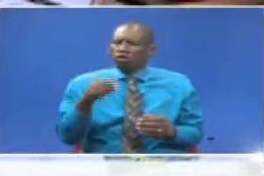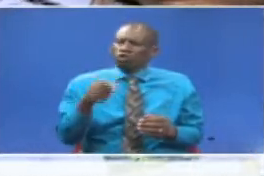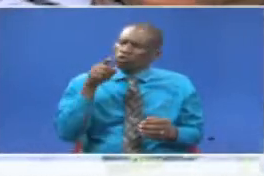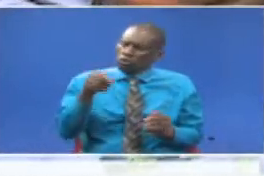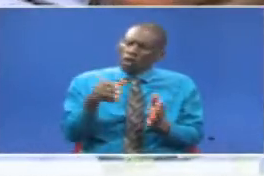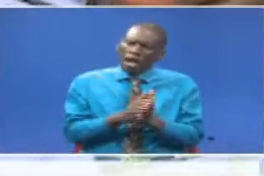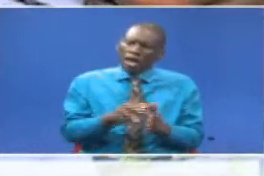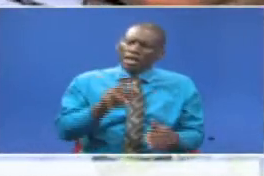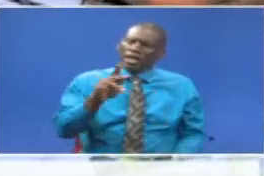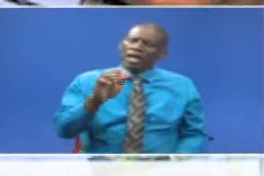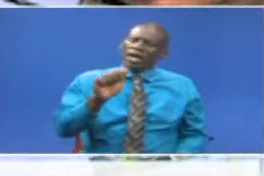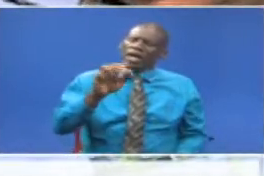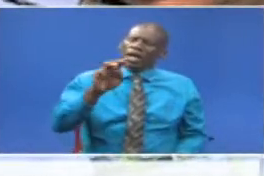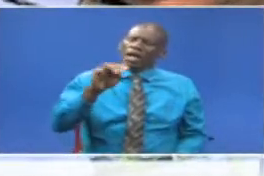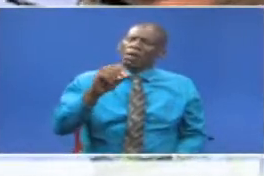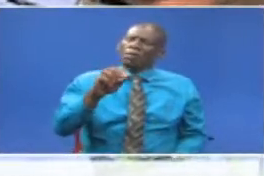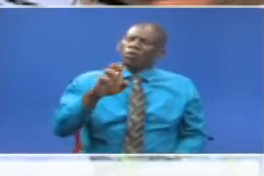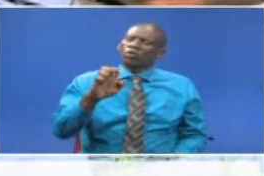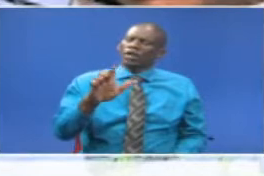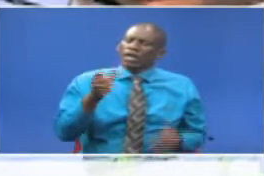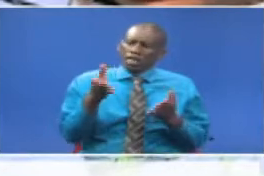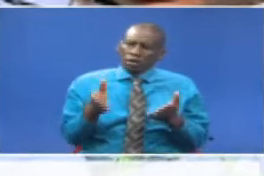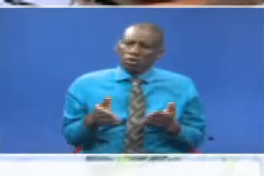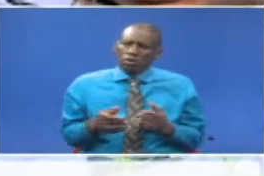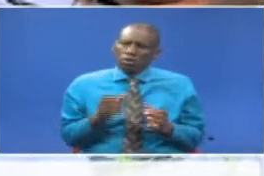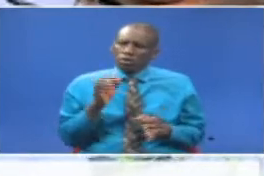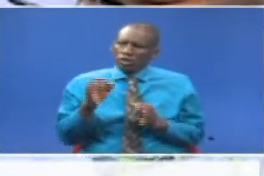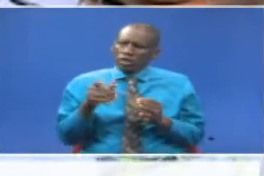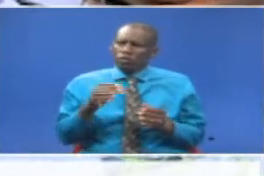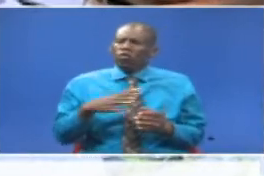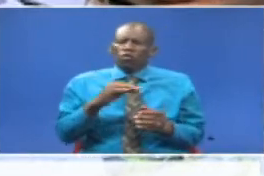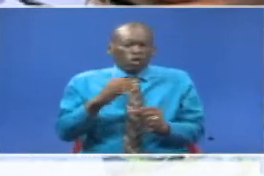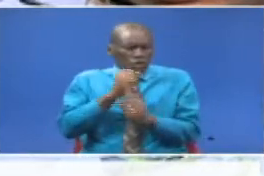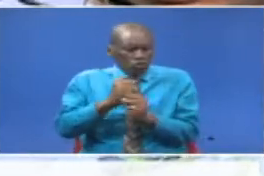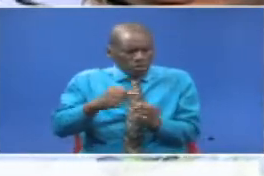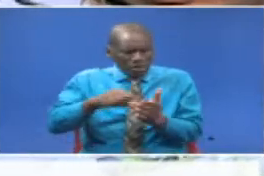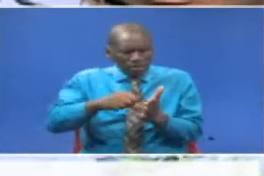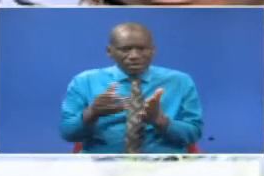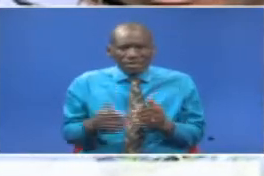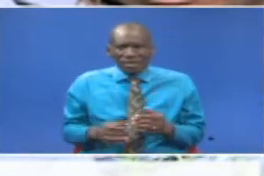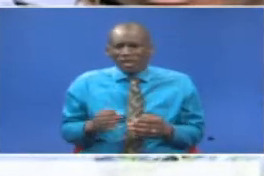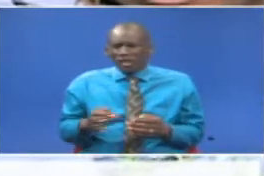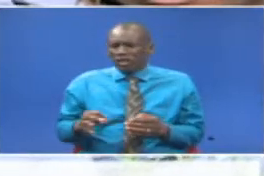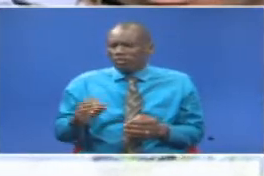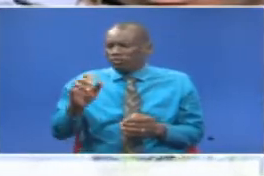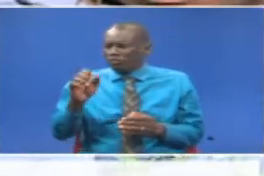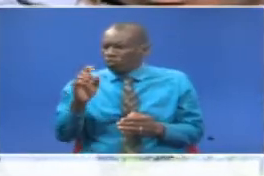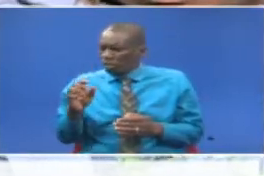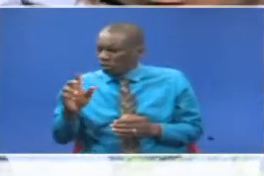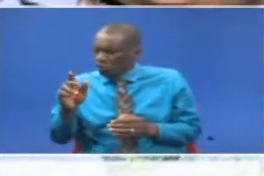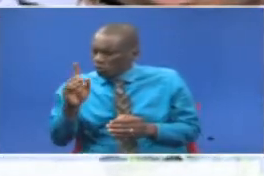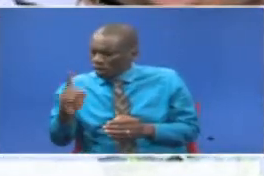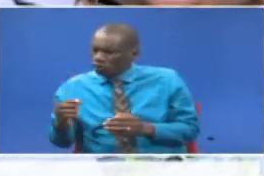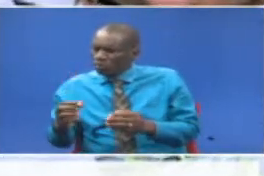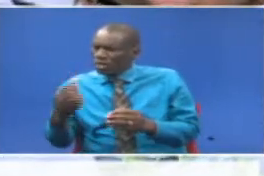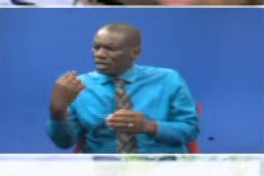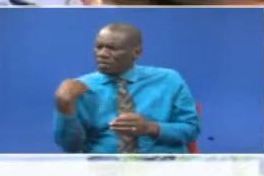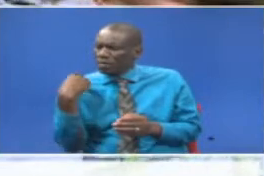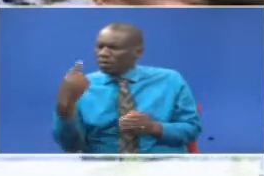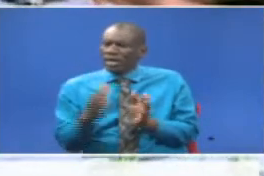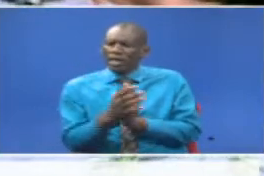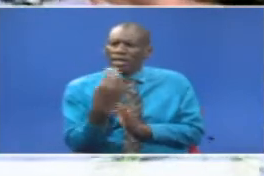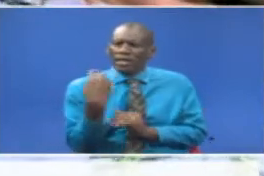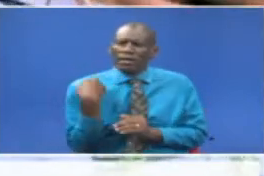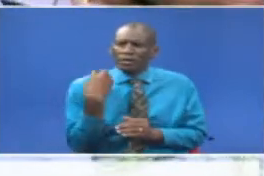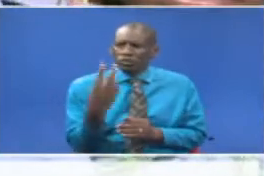sasa tunataka usipoku, yani muende mjikase. Mwingine akikuwa namba 1, mwingine akuwa namba 2.